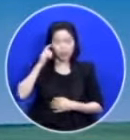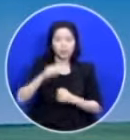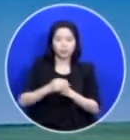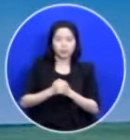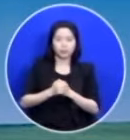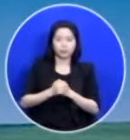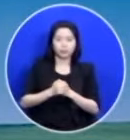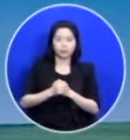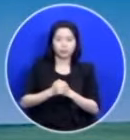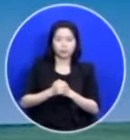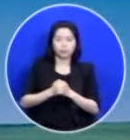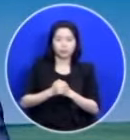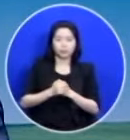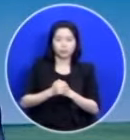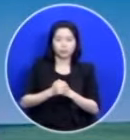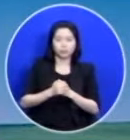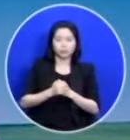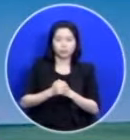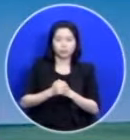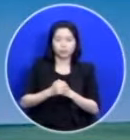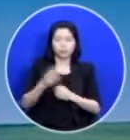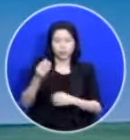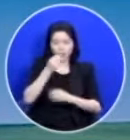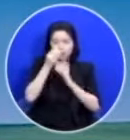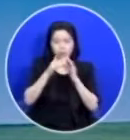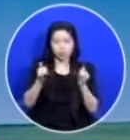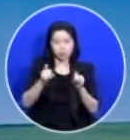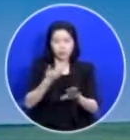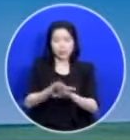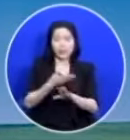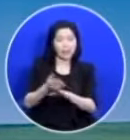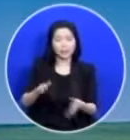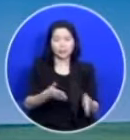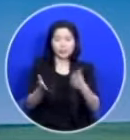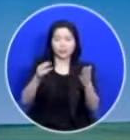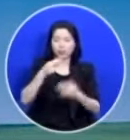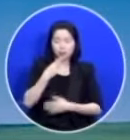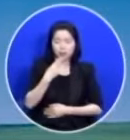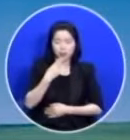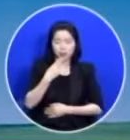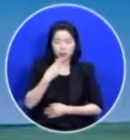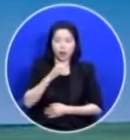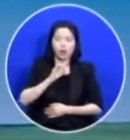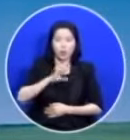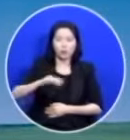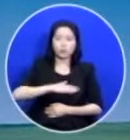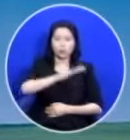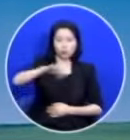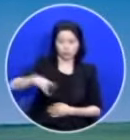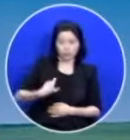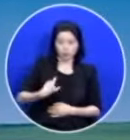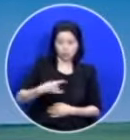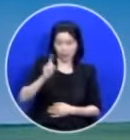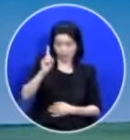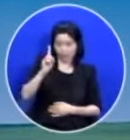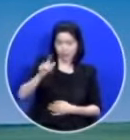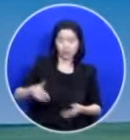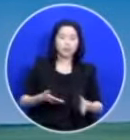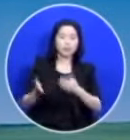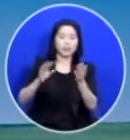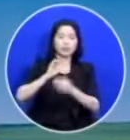힘들었을까 성도 여러분 다른 길이 없습니다 오직 우리에게는 한 길밖에